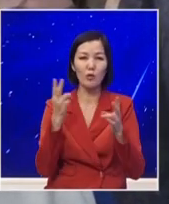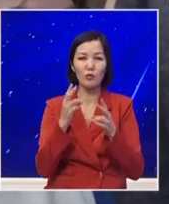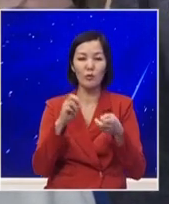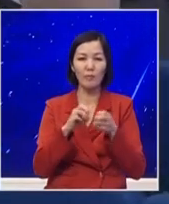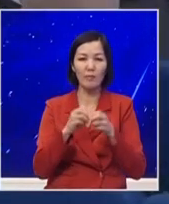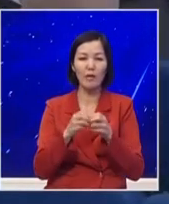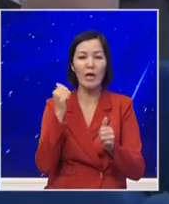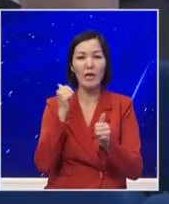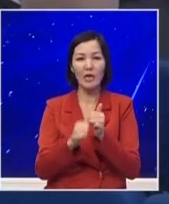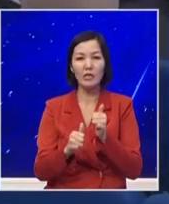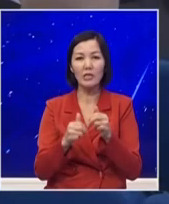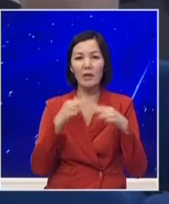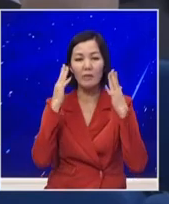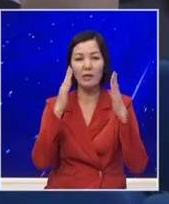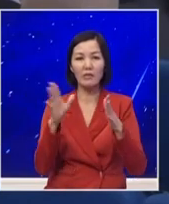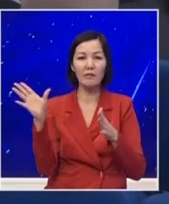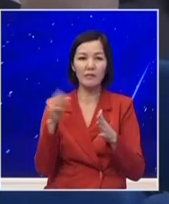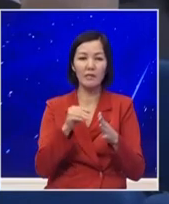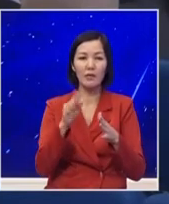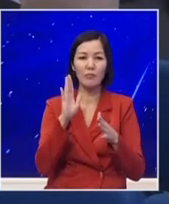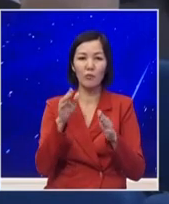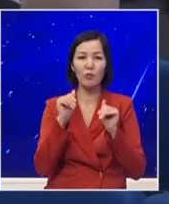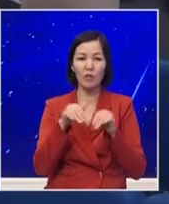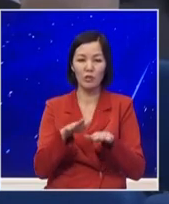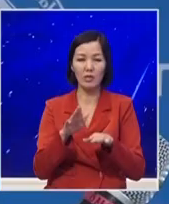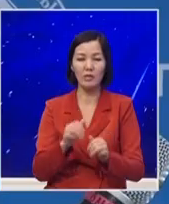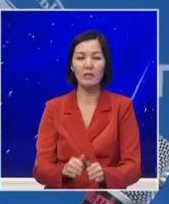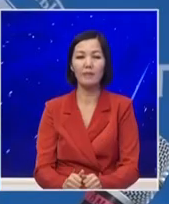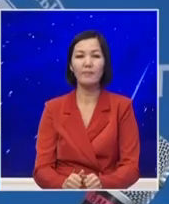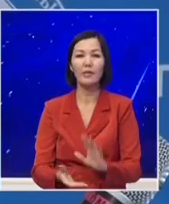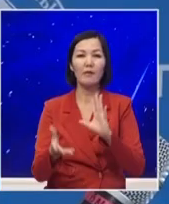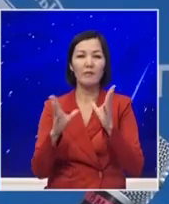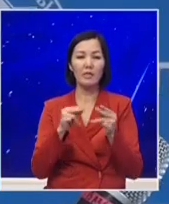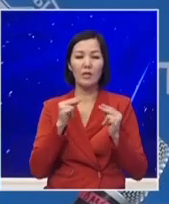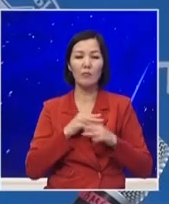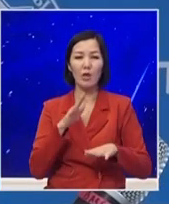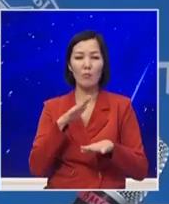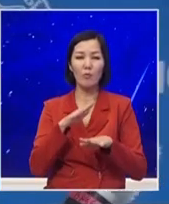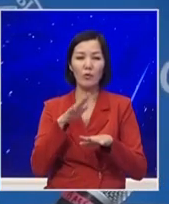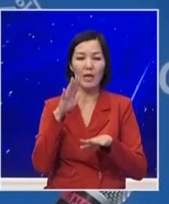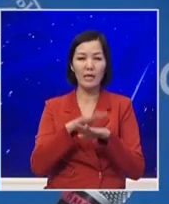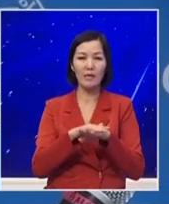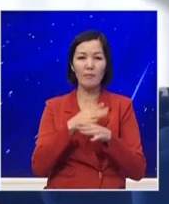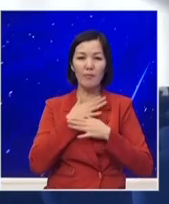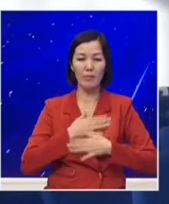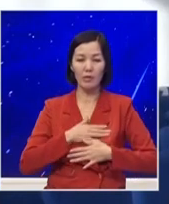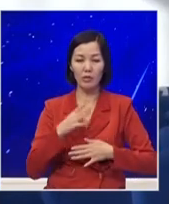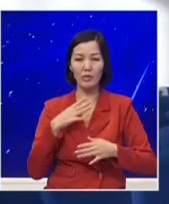рассмотрит каждое обращение и приложит все усилия для их выполнения. В целом работу Акима жители оценили